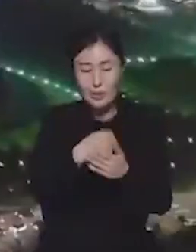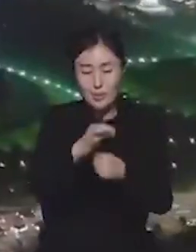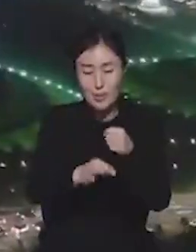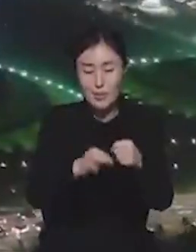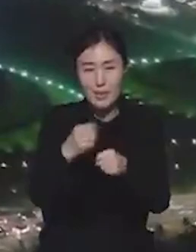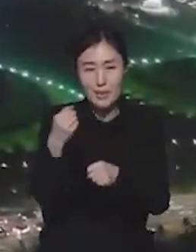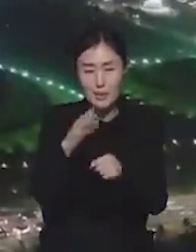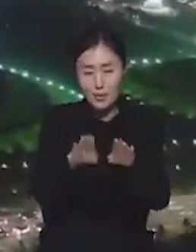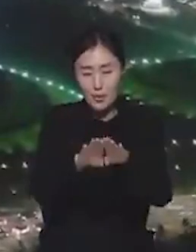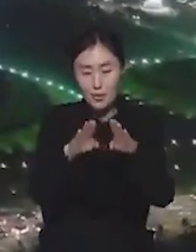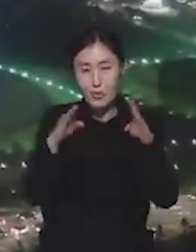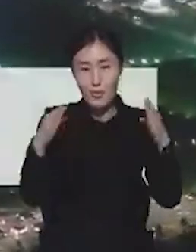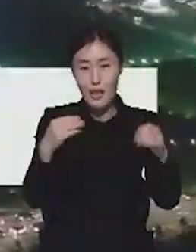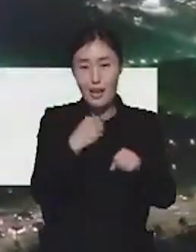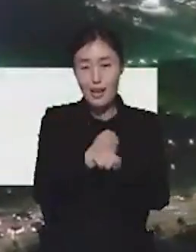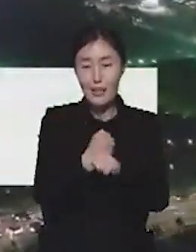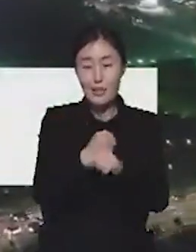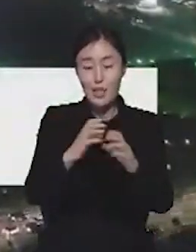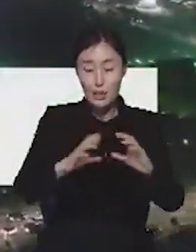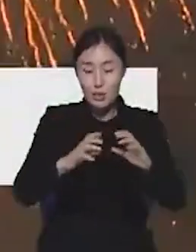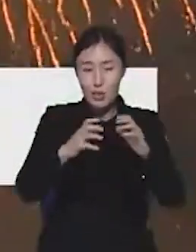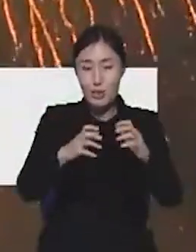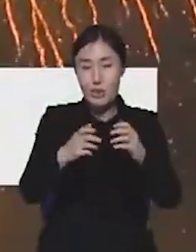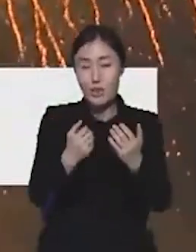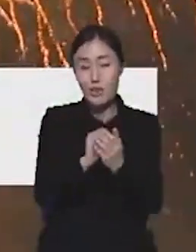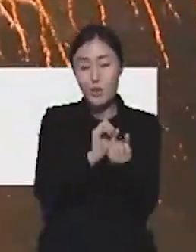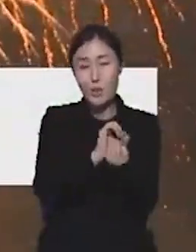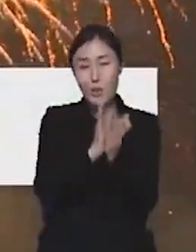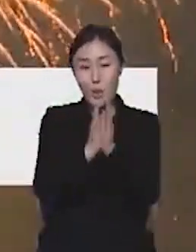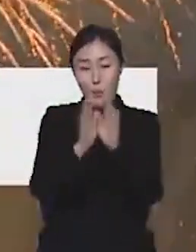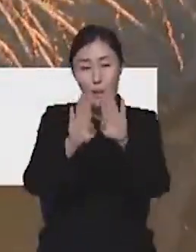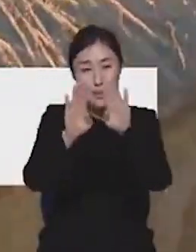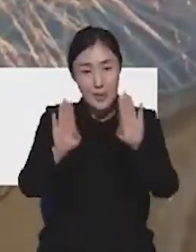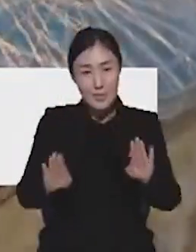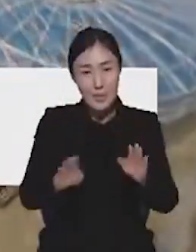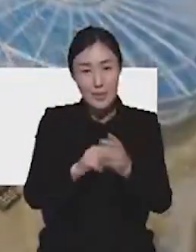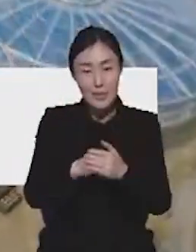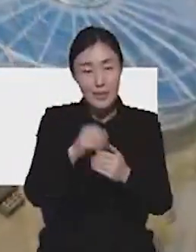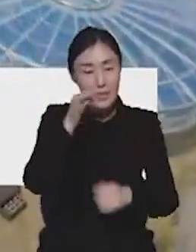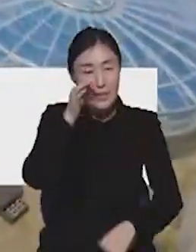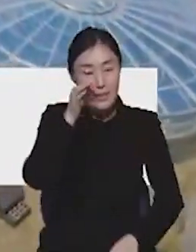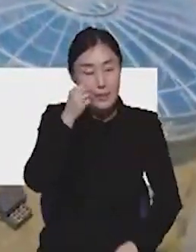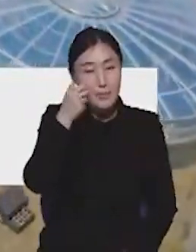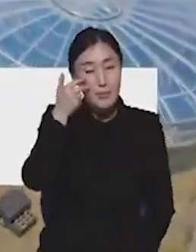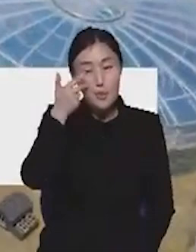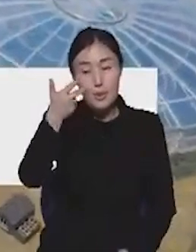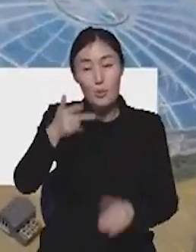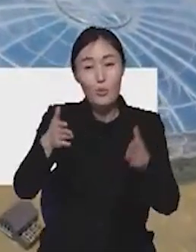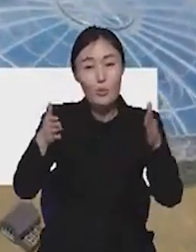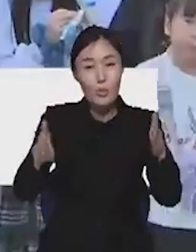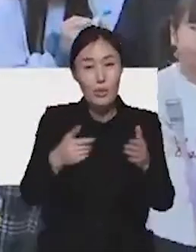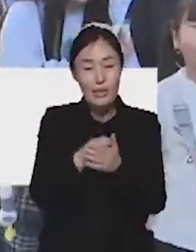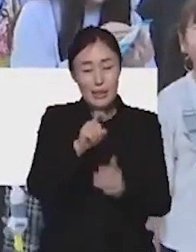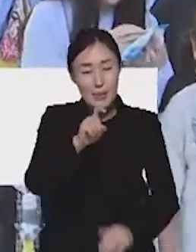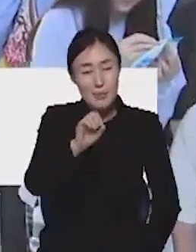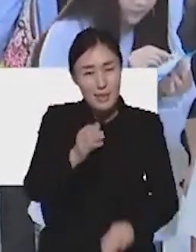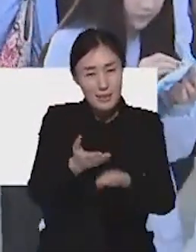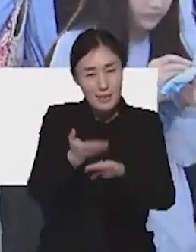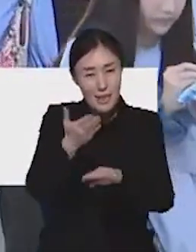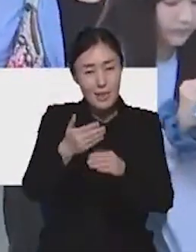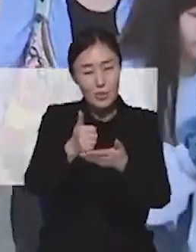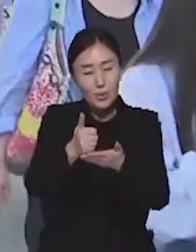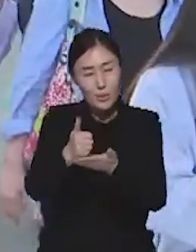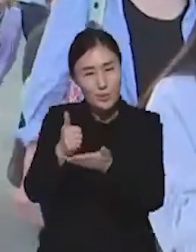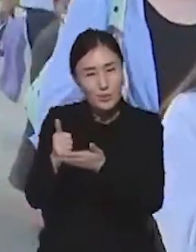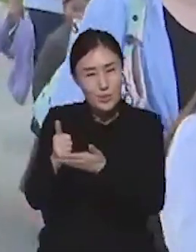열린 순천만 국제정원박람회는 7개월 동안 1천만 명에 육박하는 관람객을 불러모으며 국내외 대한민국 생태수도